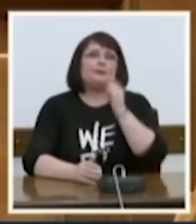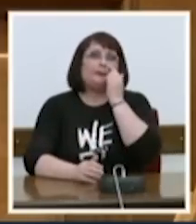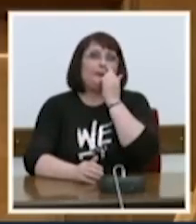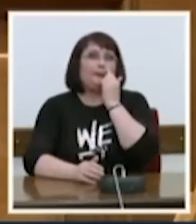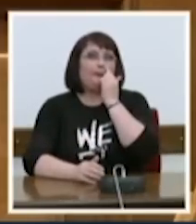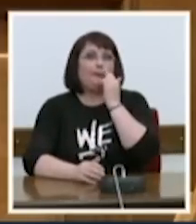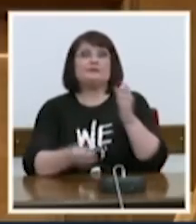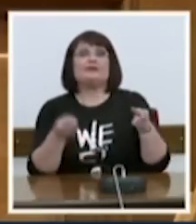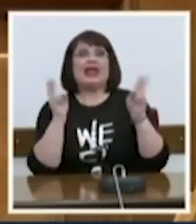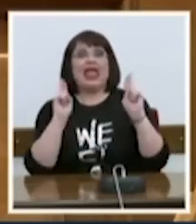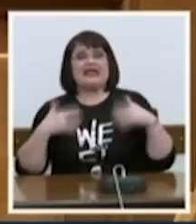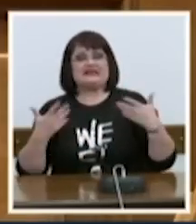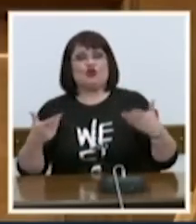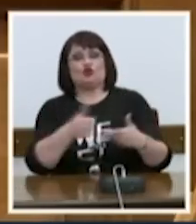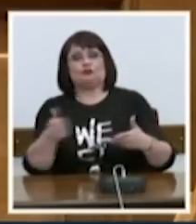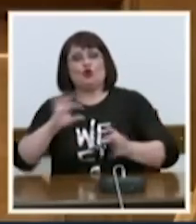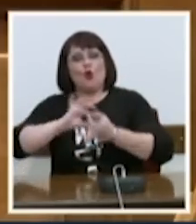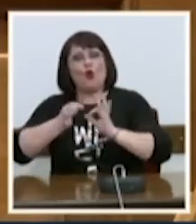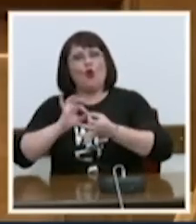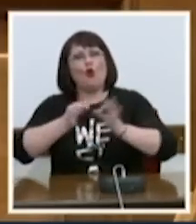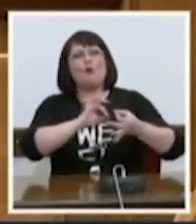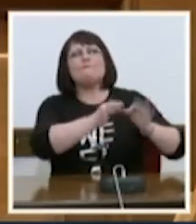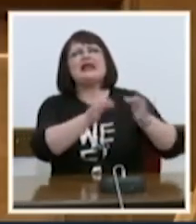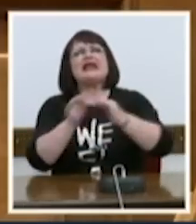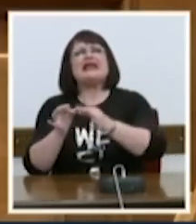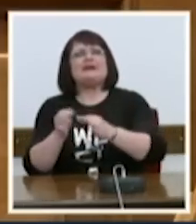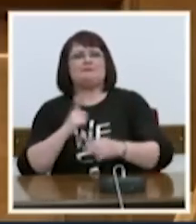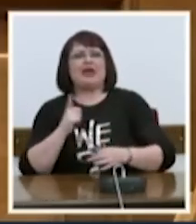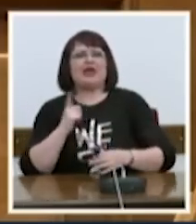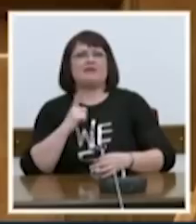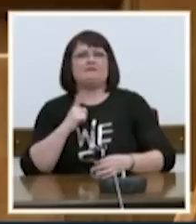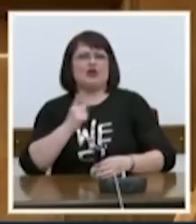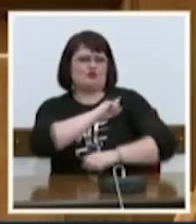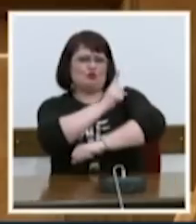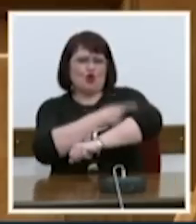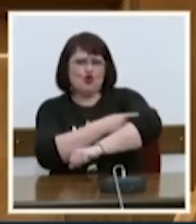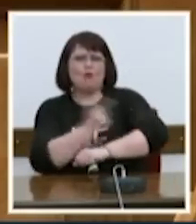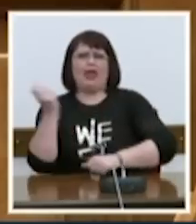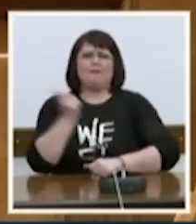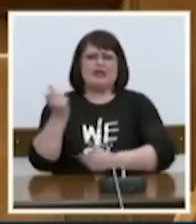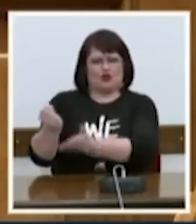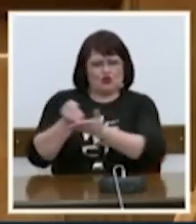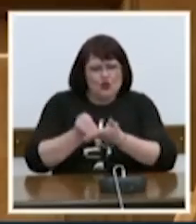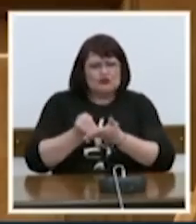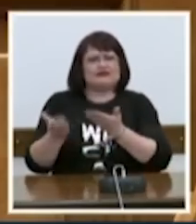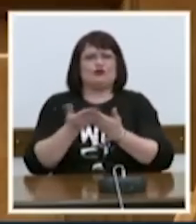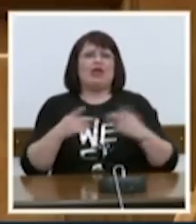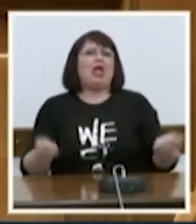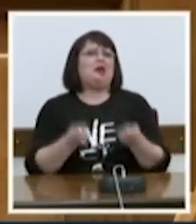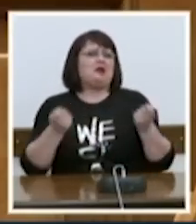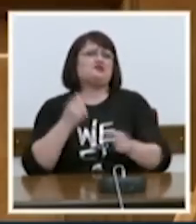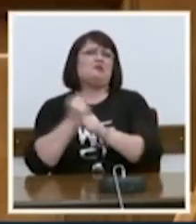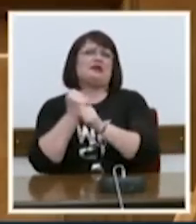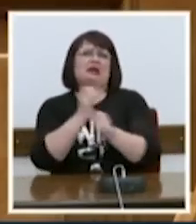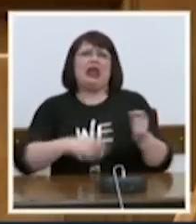μόνο κάποιοι όμιλοι που προσδοκούν νέες επιδοτήσεις, νέα προνόμια, και όχι οι εργαζόμενοι, ο ελληνικός